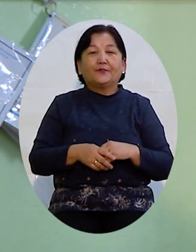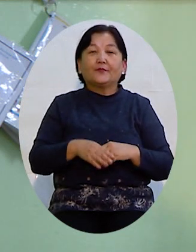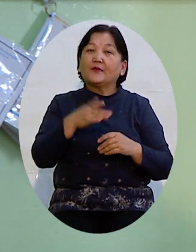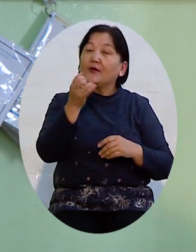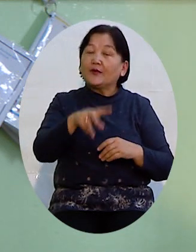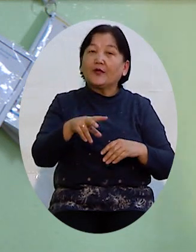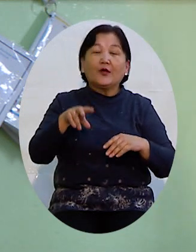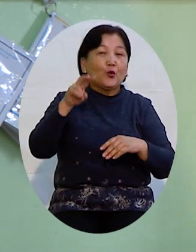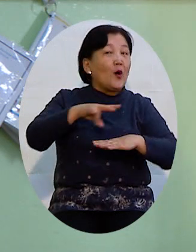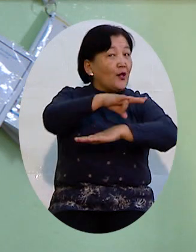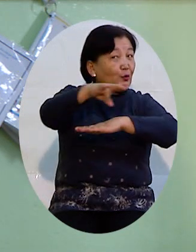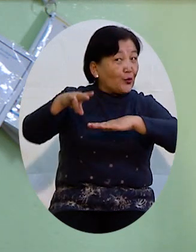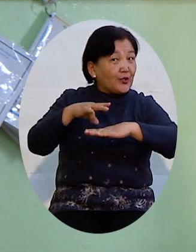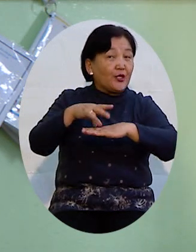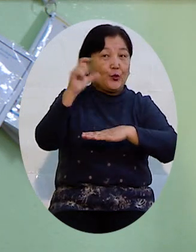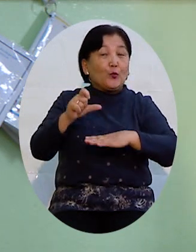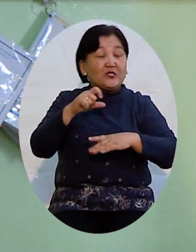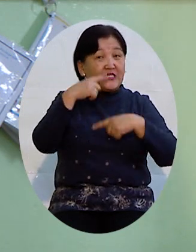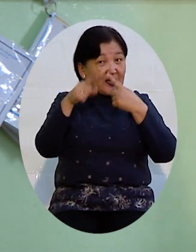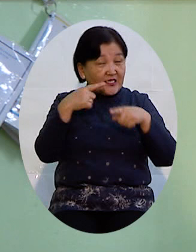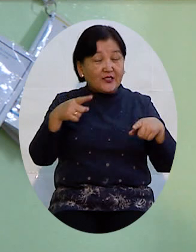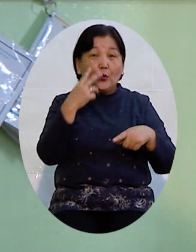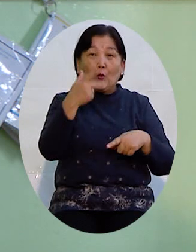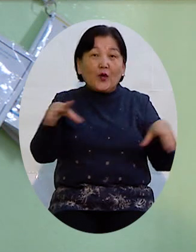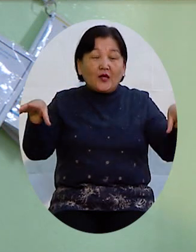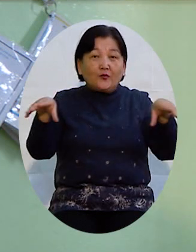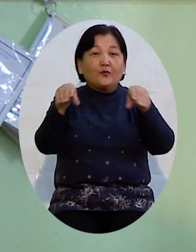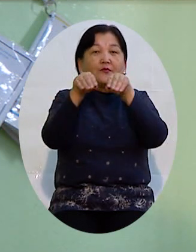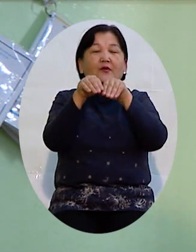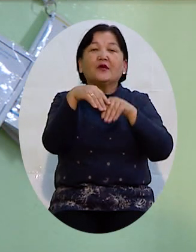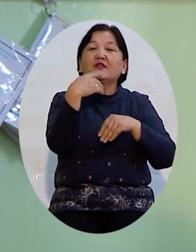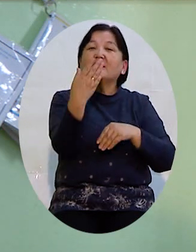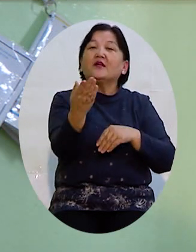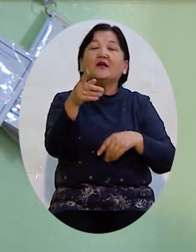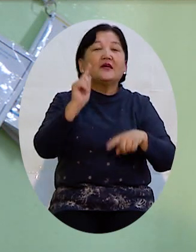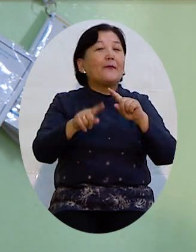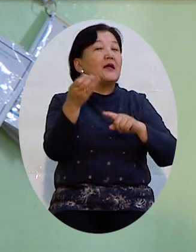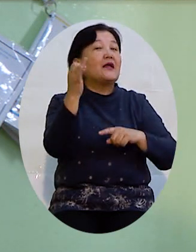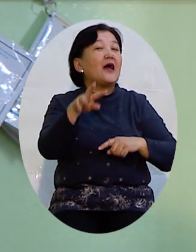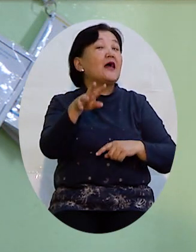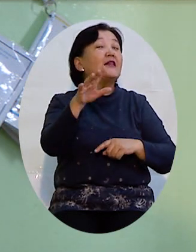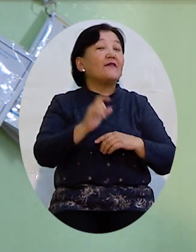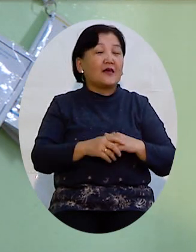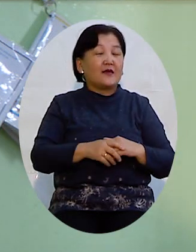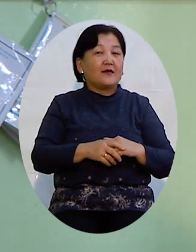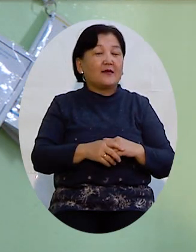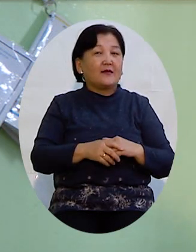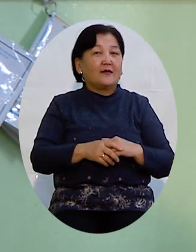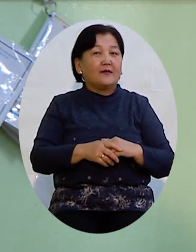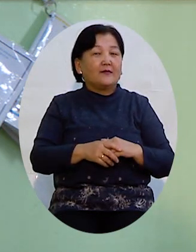Тэгвэл нутгийнхны энэ ярианаас дүгнэж үзэхэд энэ айл ямар айл байна вэ хүүхдэд ээ?